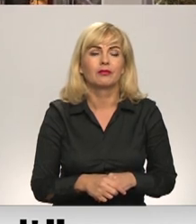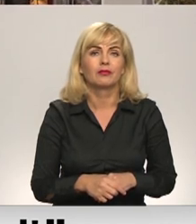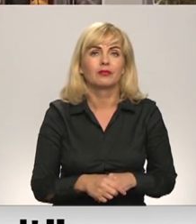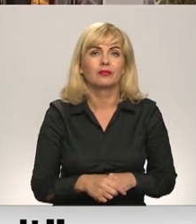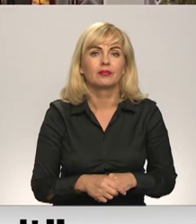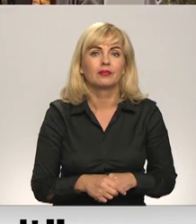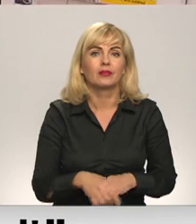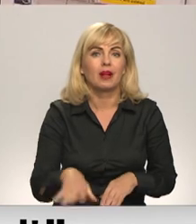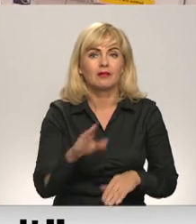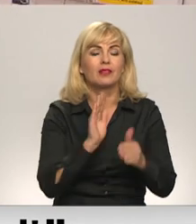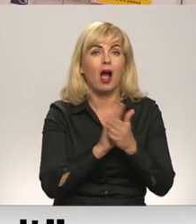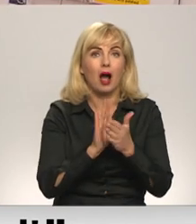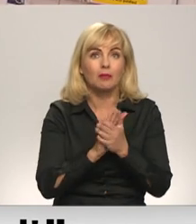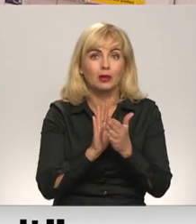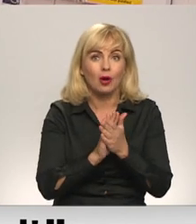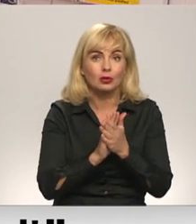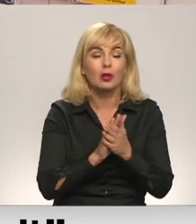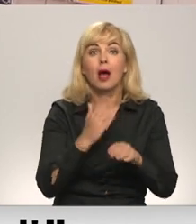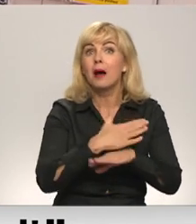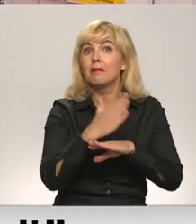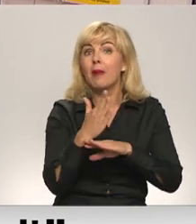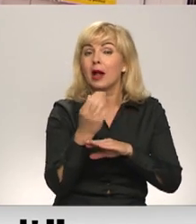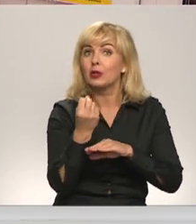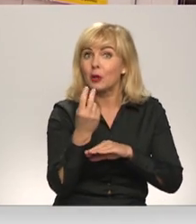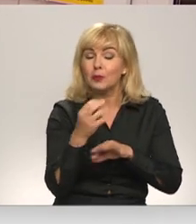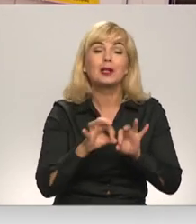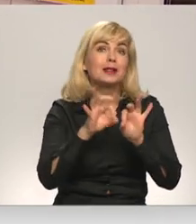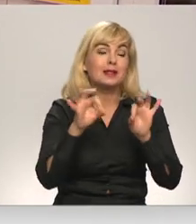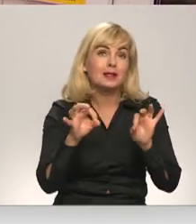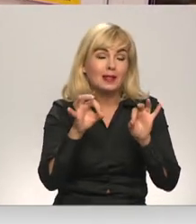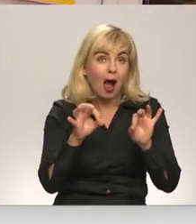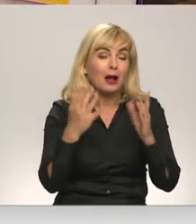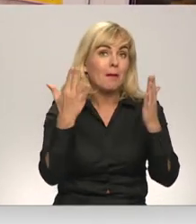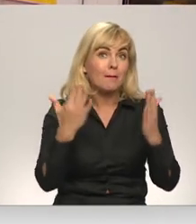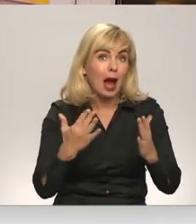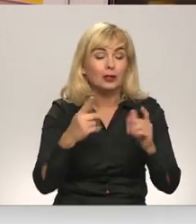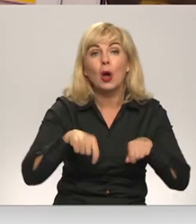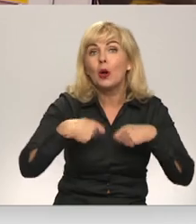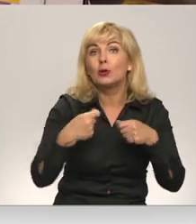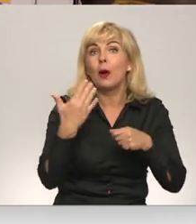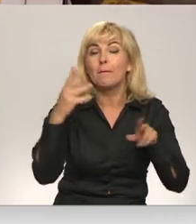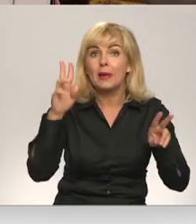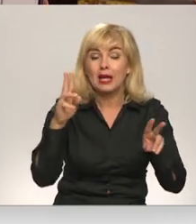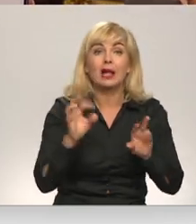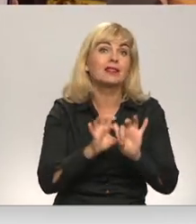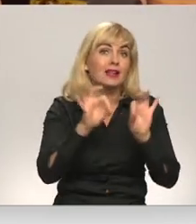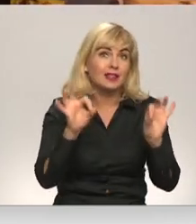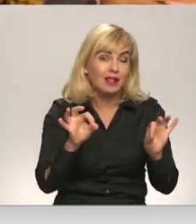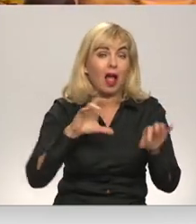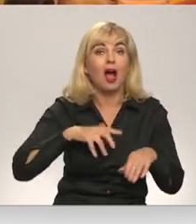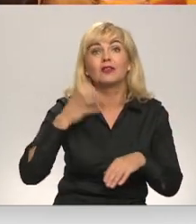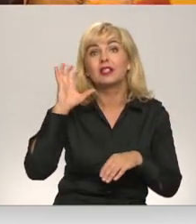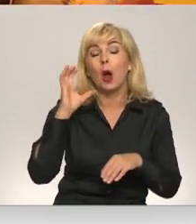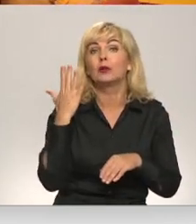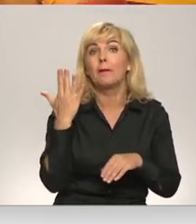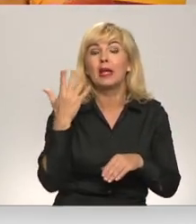5, 4, 3, 2, 1. Nu tā! Pulkstens ir nedaudz pār 12, un kārtējais labdarības maratons Dod 5 nu pat ir sācies. Kolēģi no Latvijas Radio 5 jau